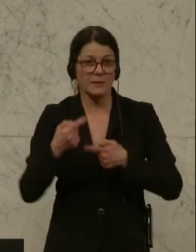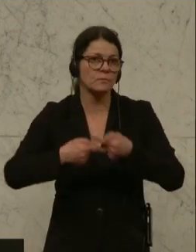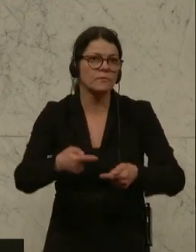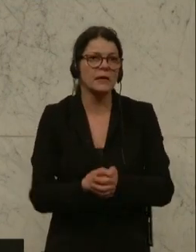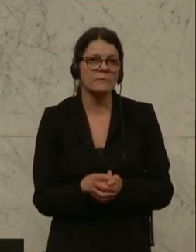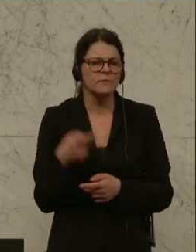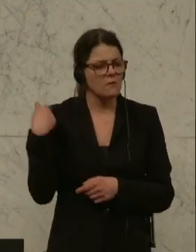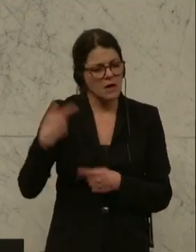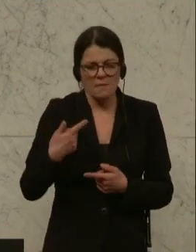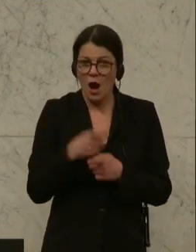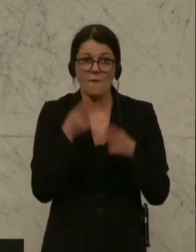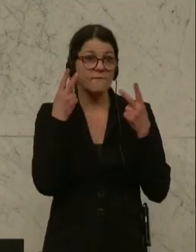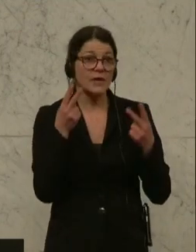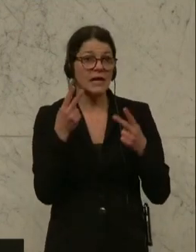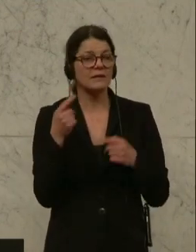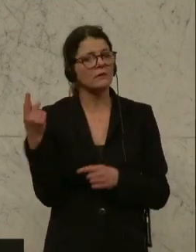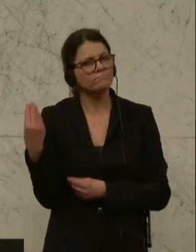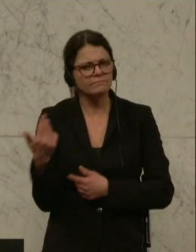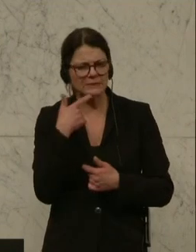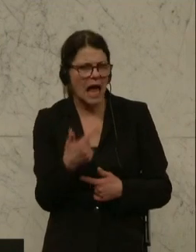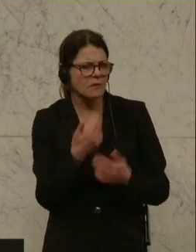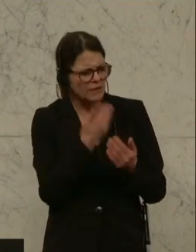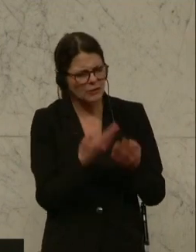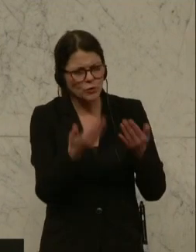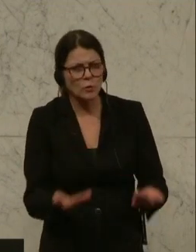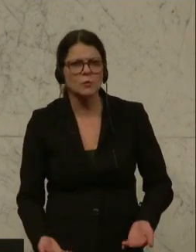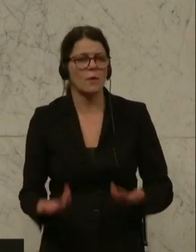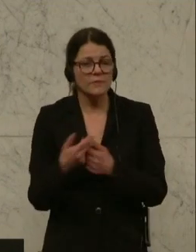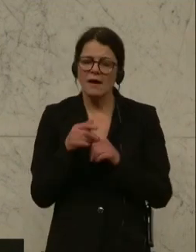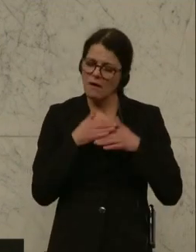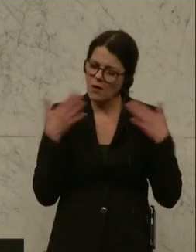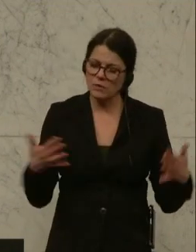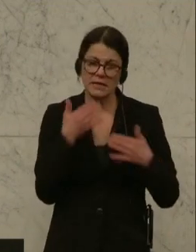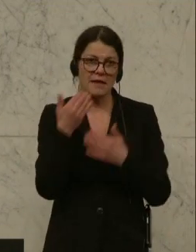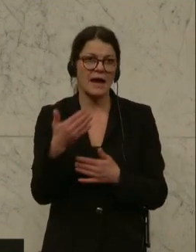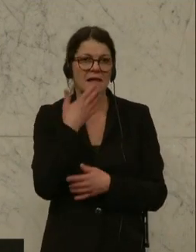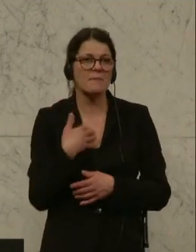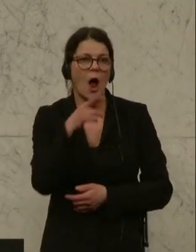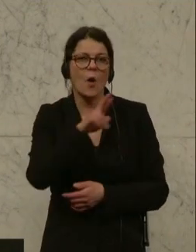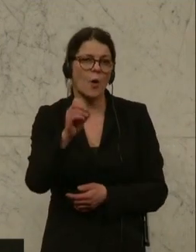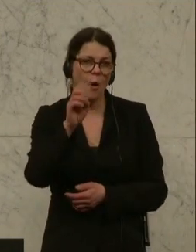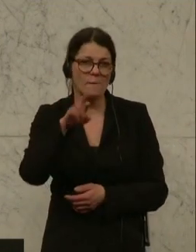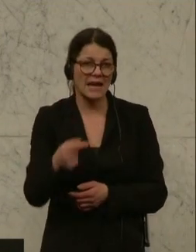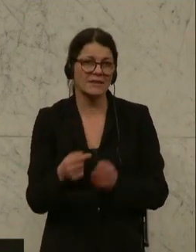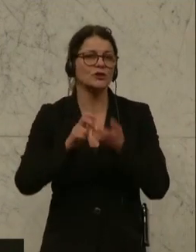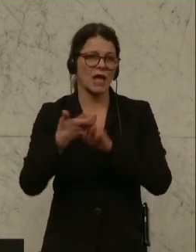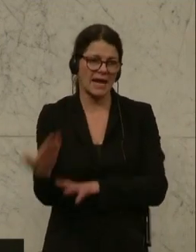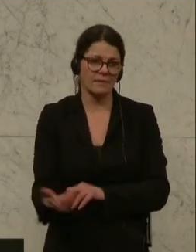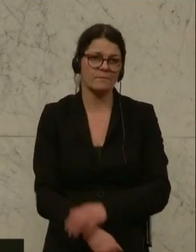war uns immer ein wichtiger Ratgeber dafür ein großes danke lieber Robert Stein